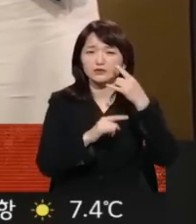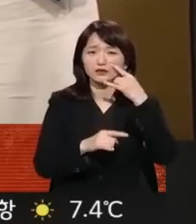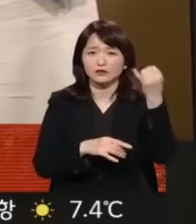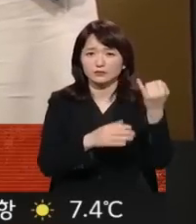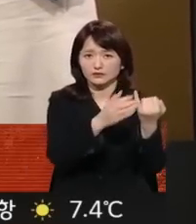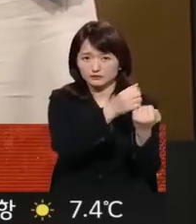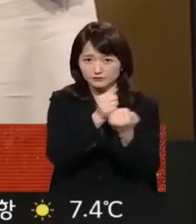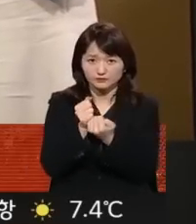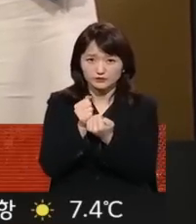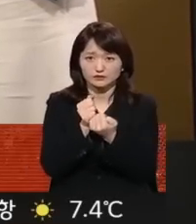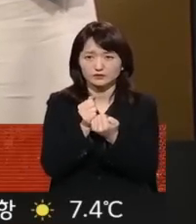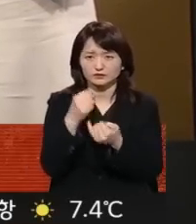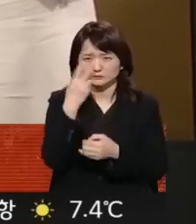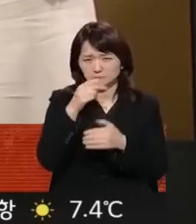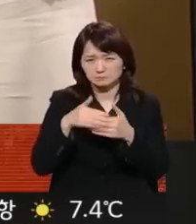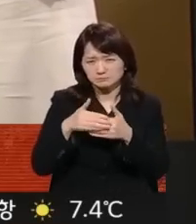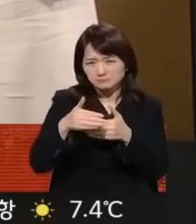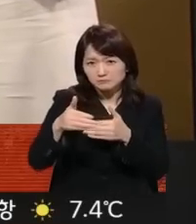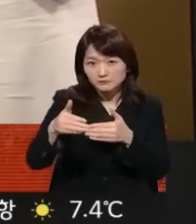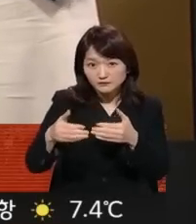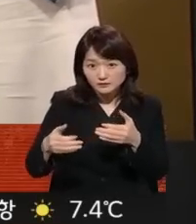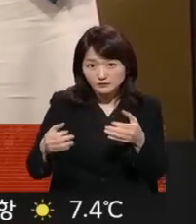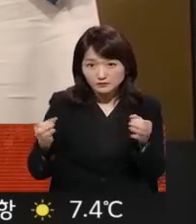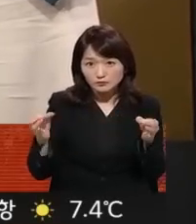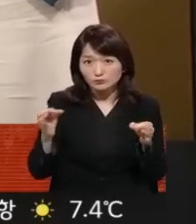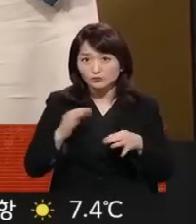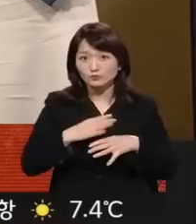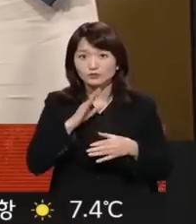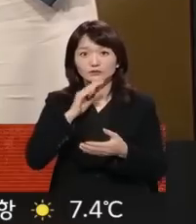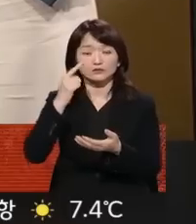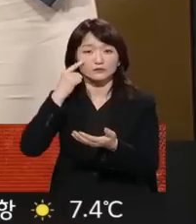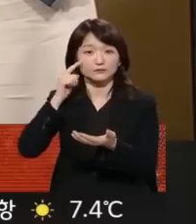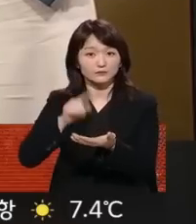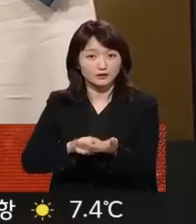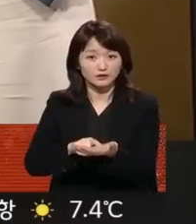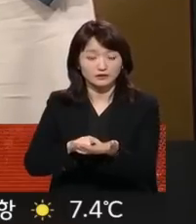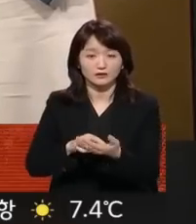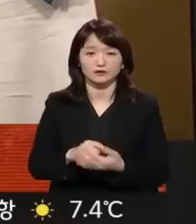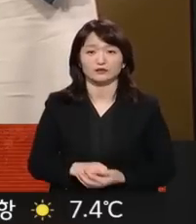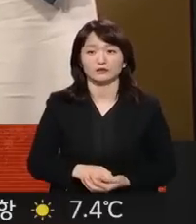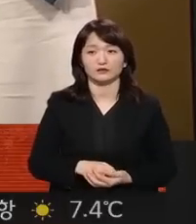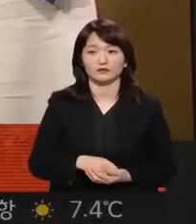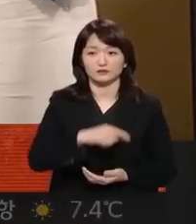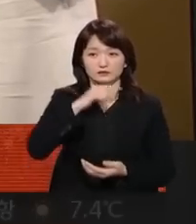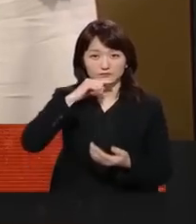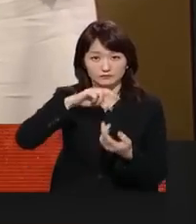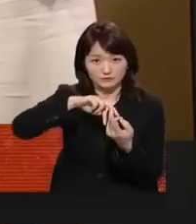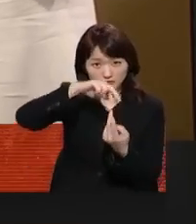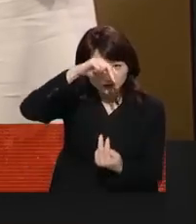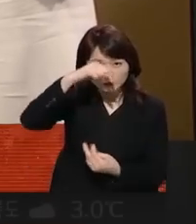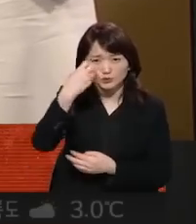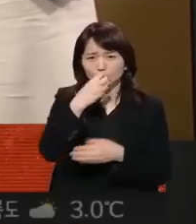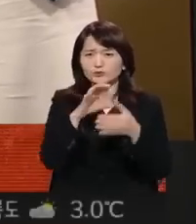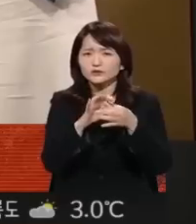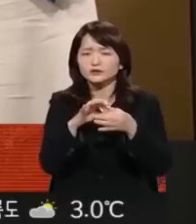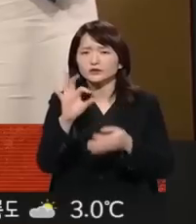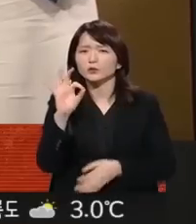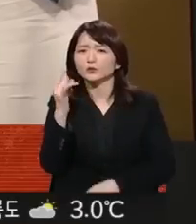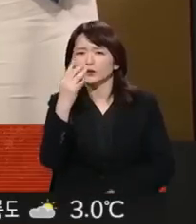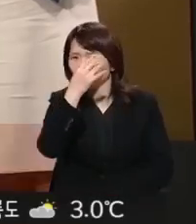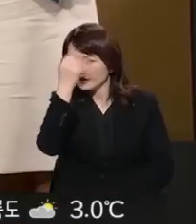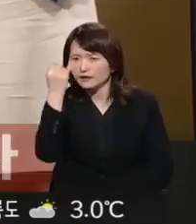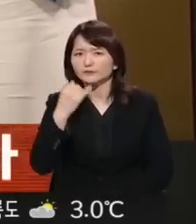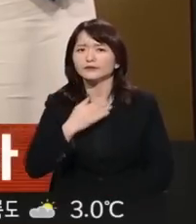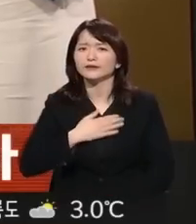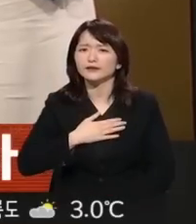엄마가 검거되는데요 수사과정에서 놀라운 사실이 드러나게 됩니다 유전자 검사를 통해 외할머니로